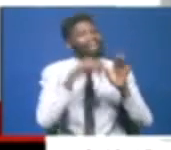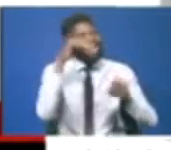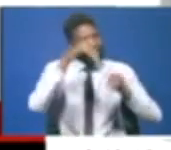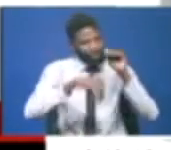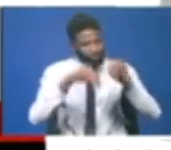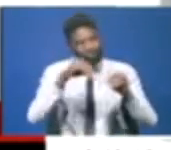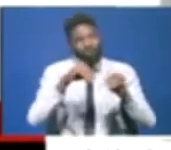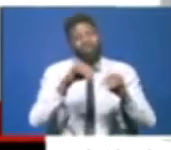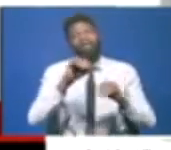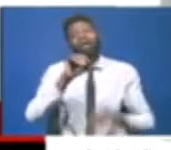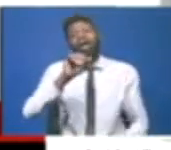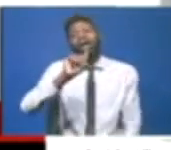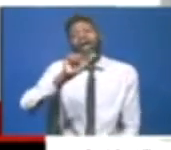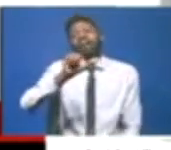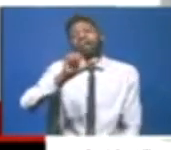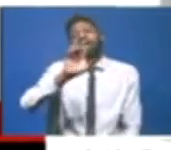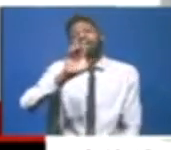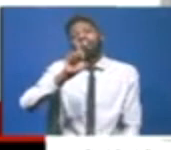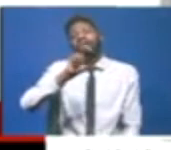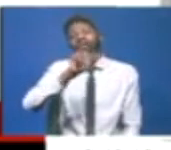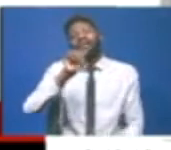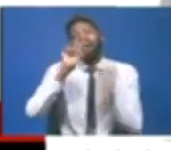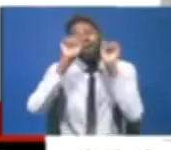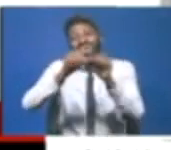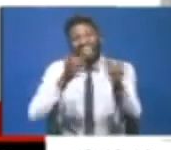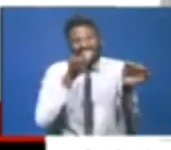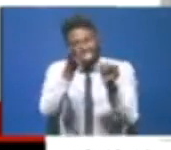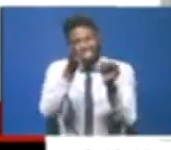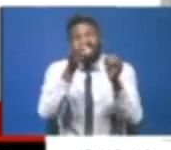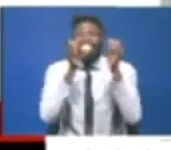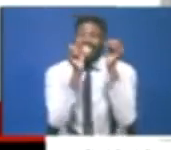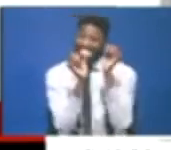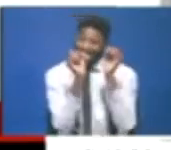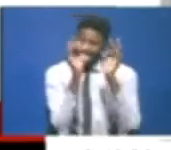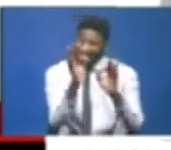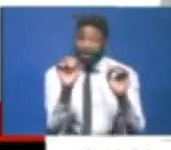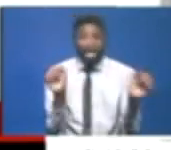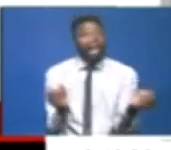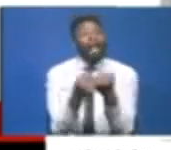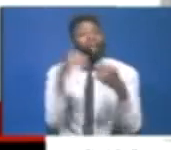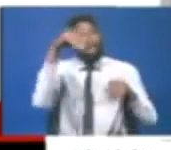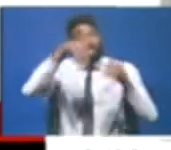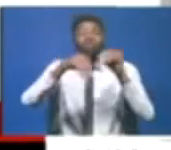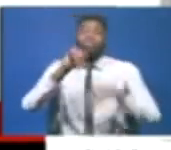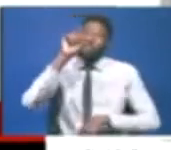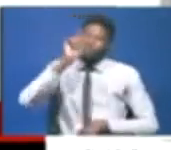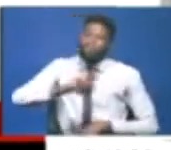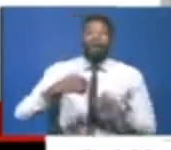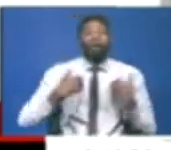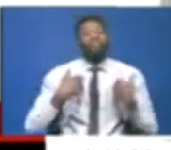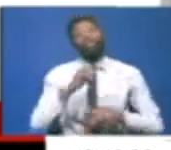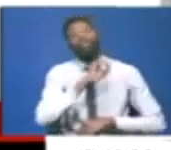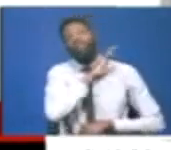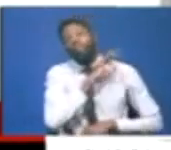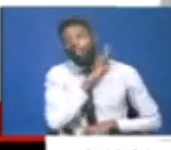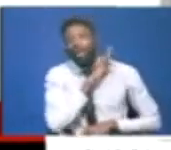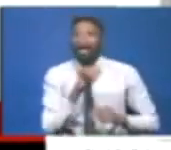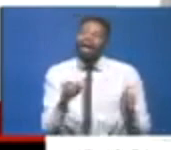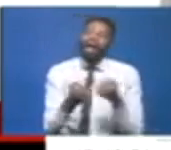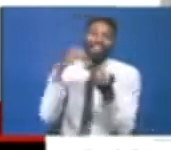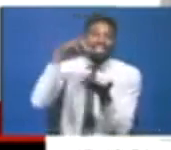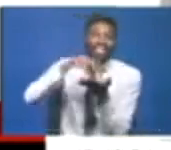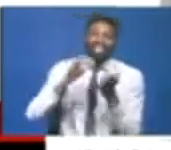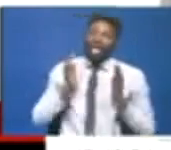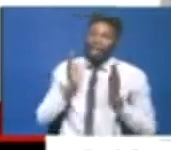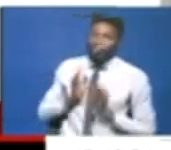kama kawaida kama zoezi lolote linapofanyika la uchaguzi lazima kuwe na malalamishi, kulikuwa na kesi ambapo pengine mgombea fulani